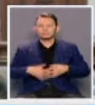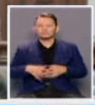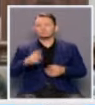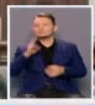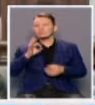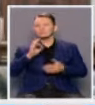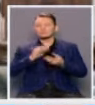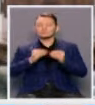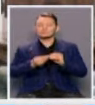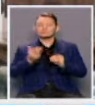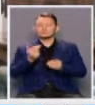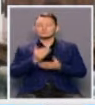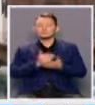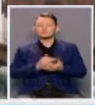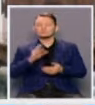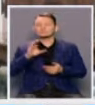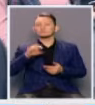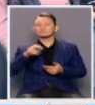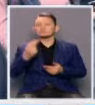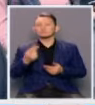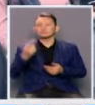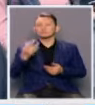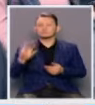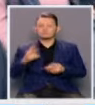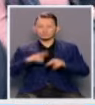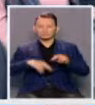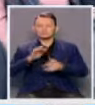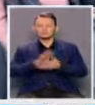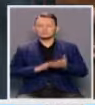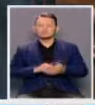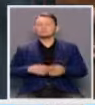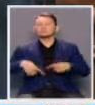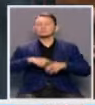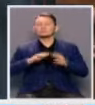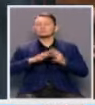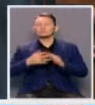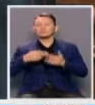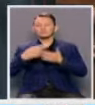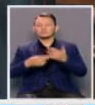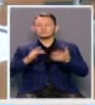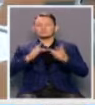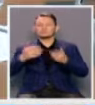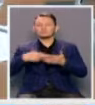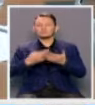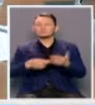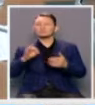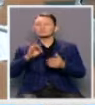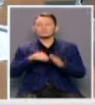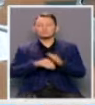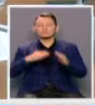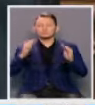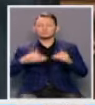мәселелер бар, бізде спецсон әлі салынып жатыр. Ал аудан тұрғындарының электрондық сандық қолтаңбаны алу көрсеткіші тіптен